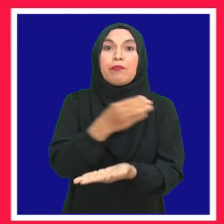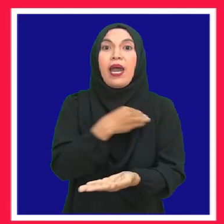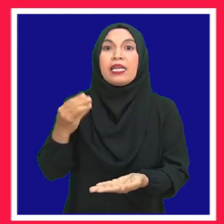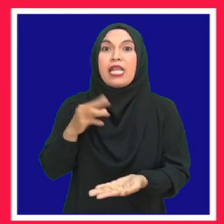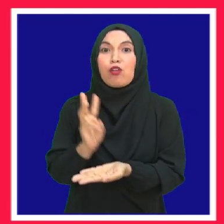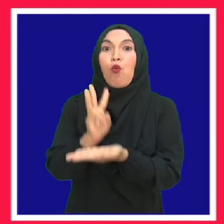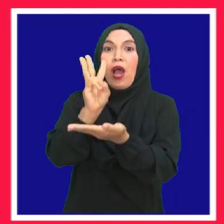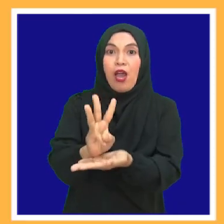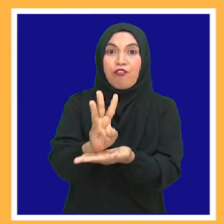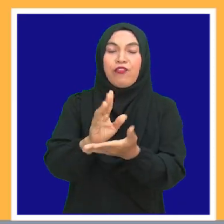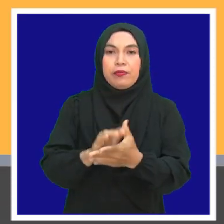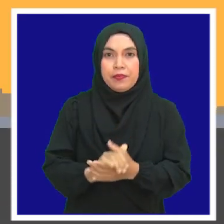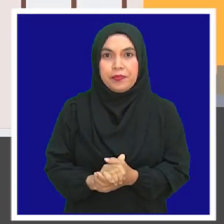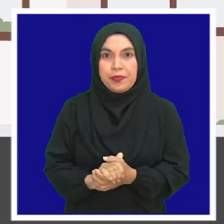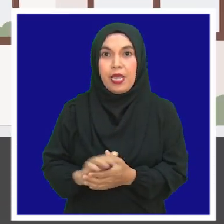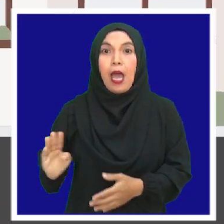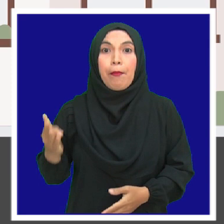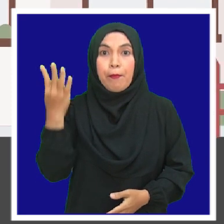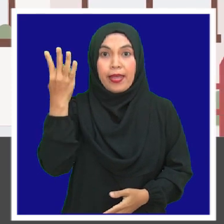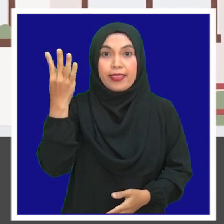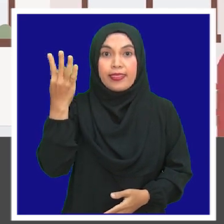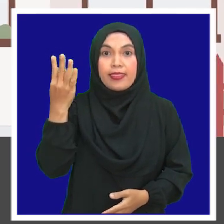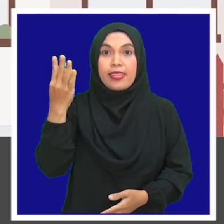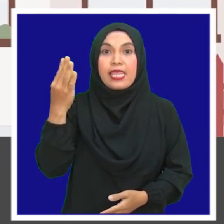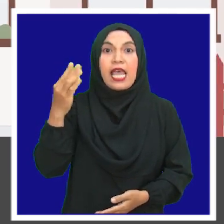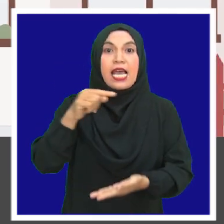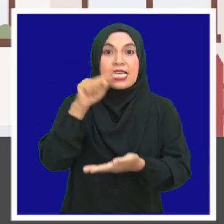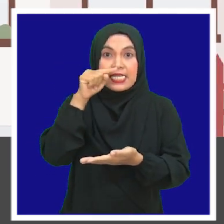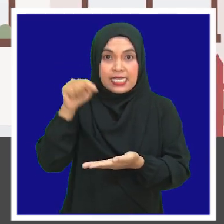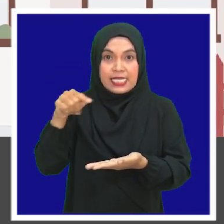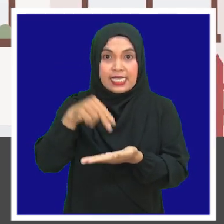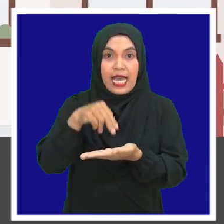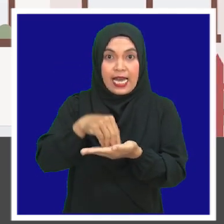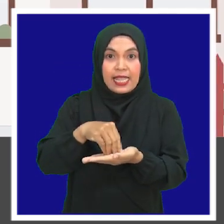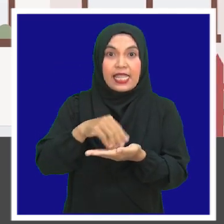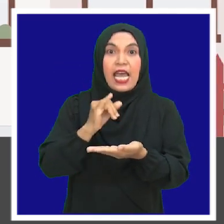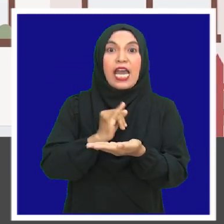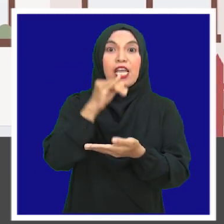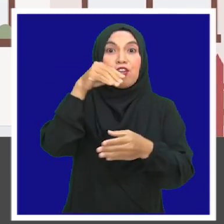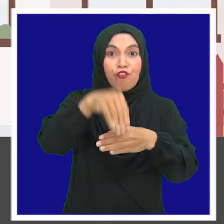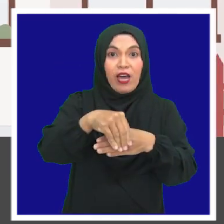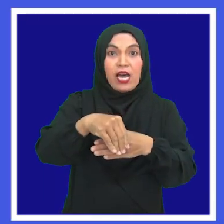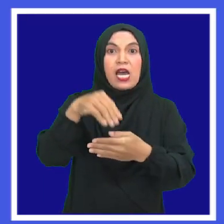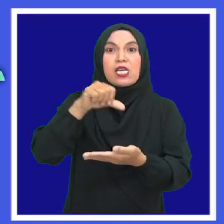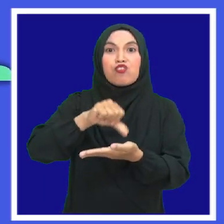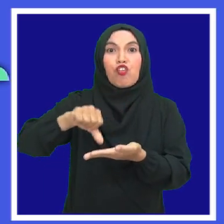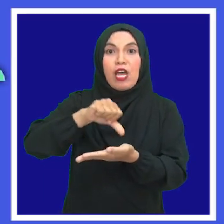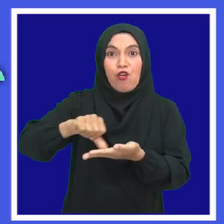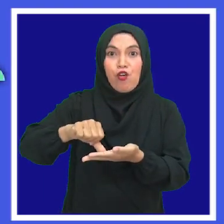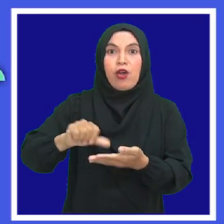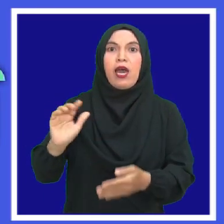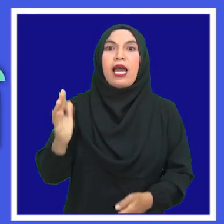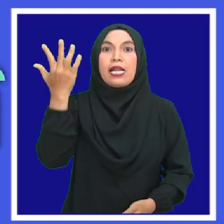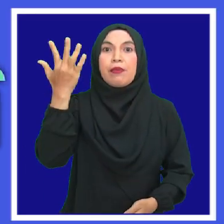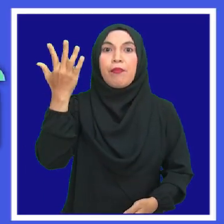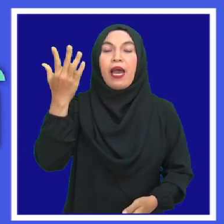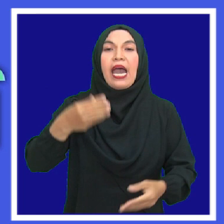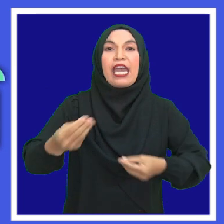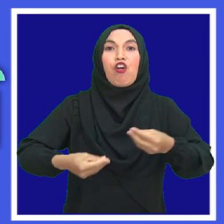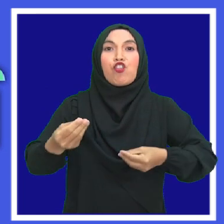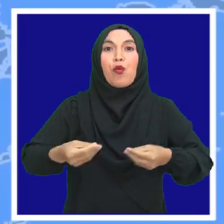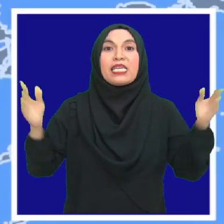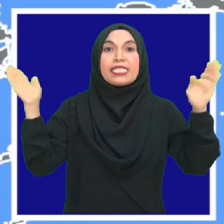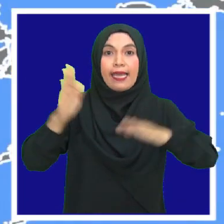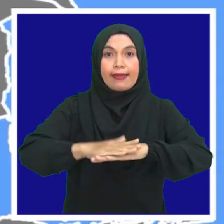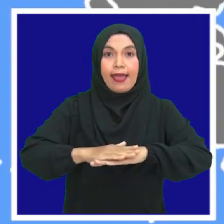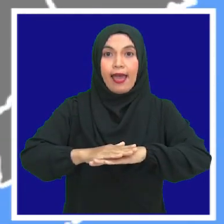wasiat, hibah jeung wakaf. Kaopat infak zakat jeung sedekah. Nu kalima ekonomi